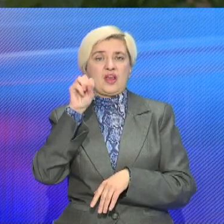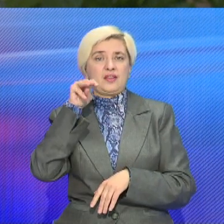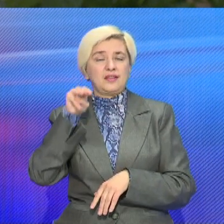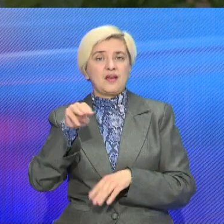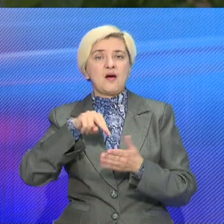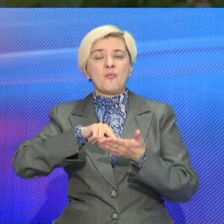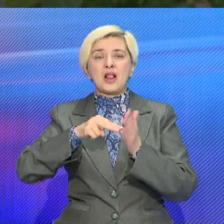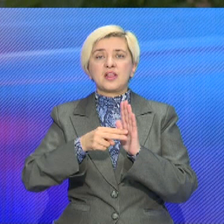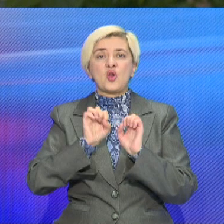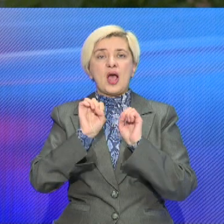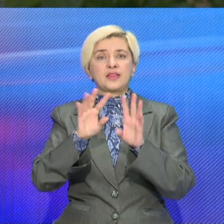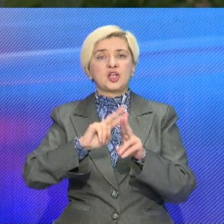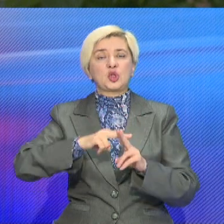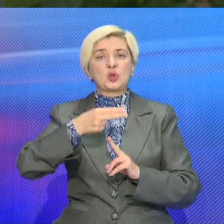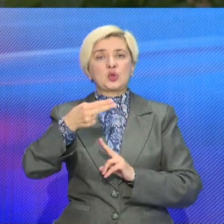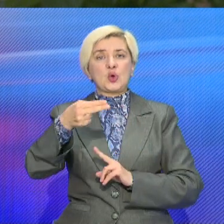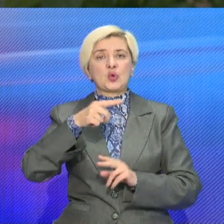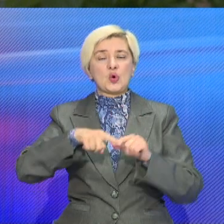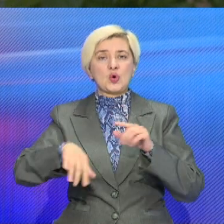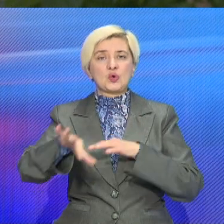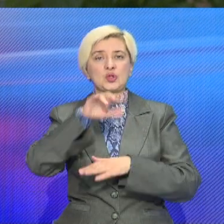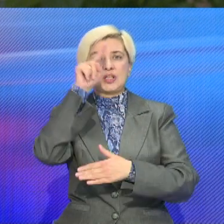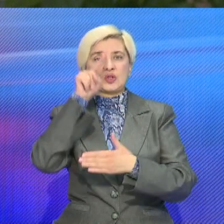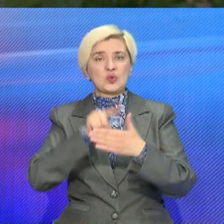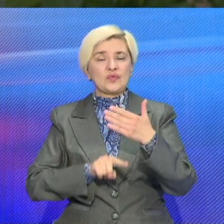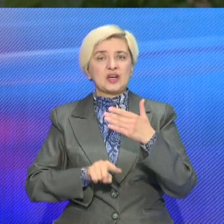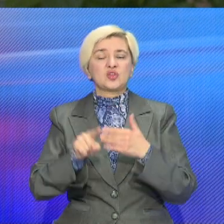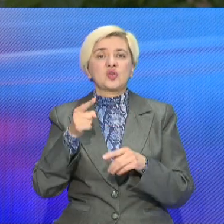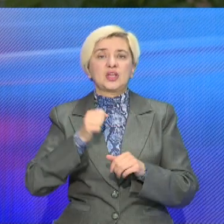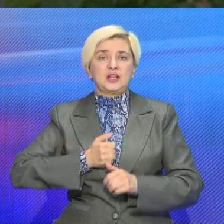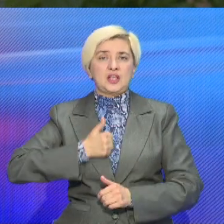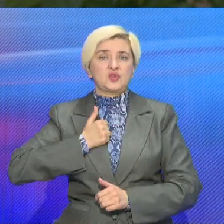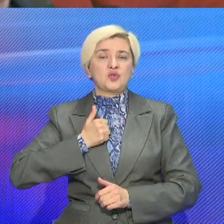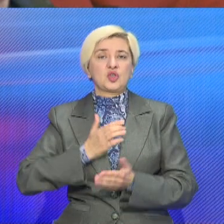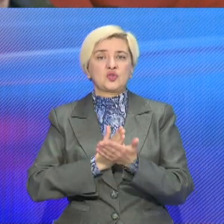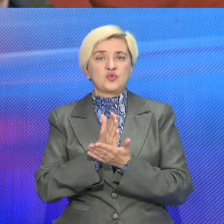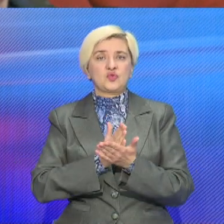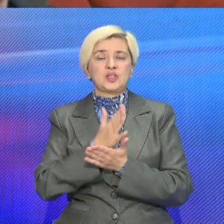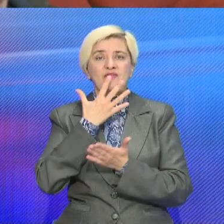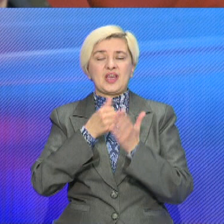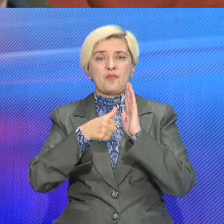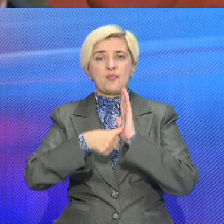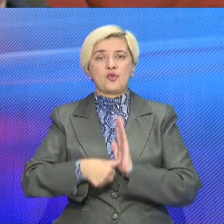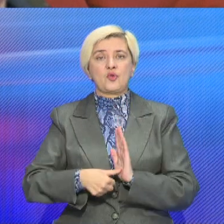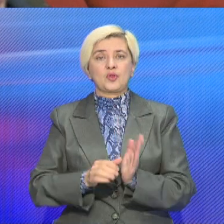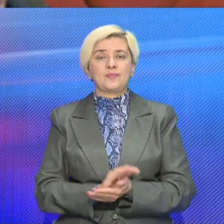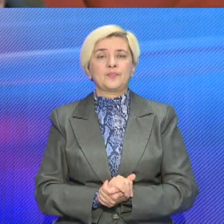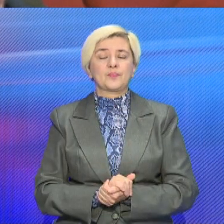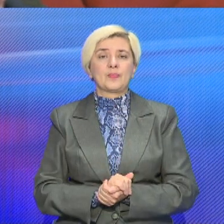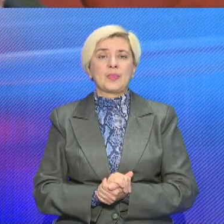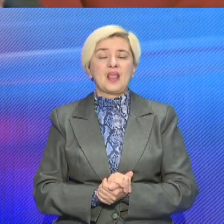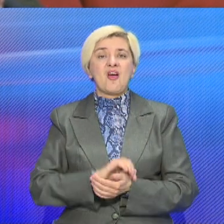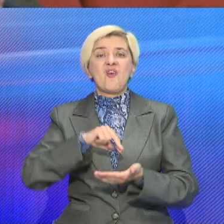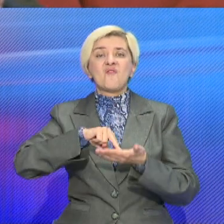планирую отдать долг Родине с уверенностью и достойно служить свои полгода. На